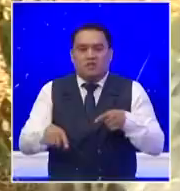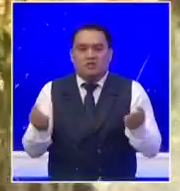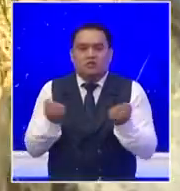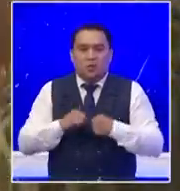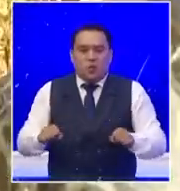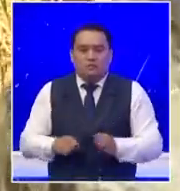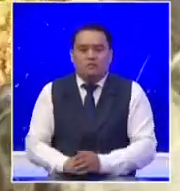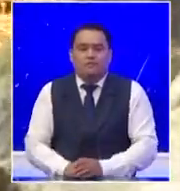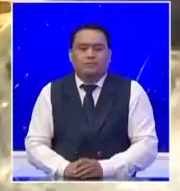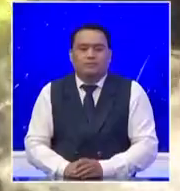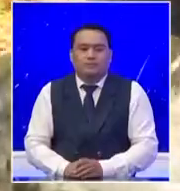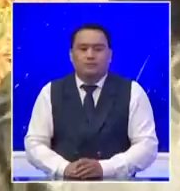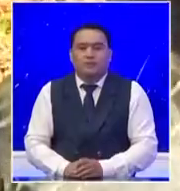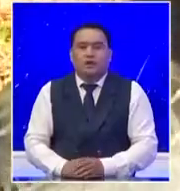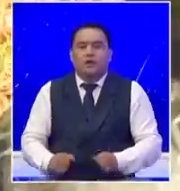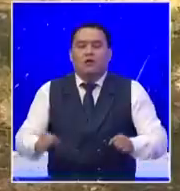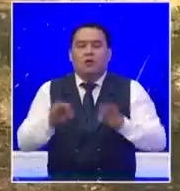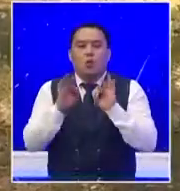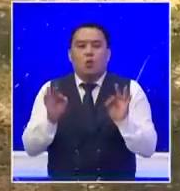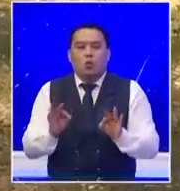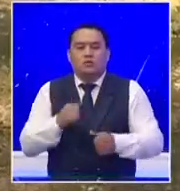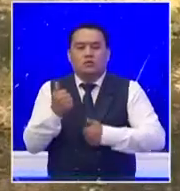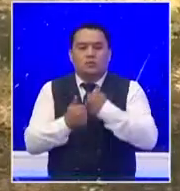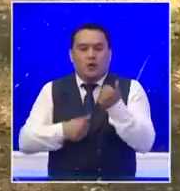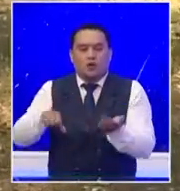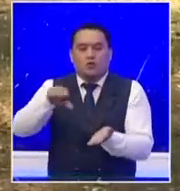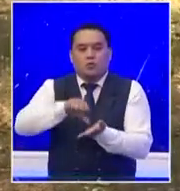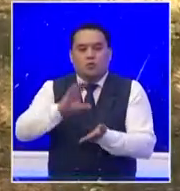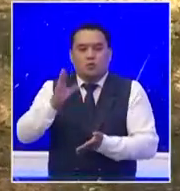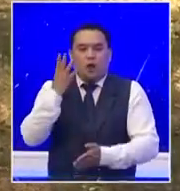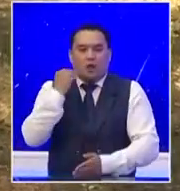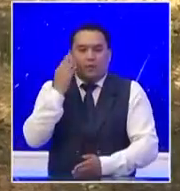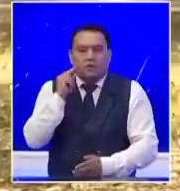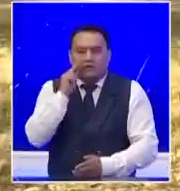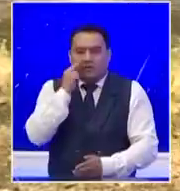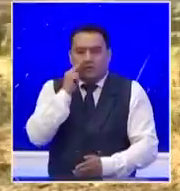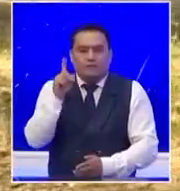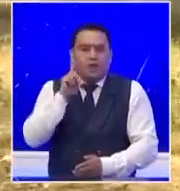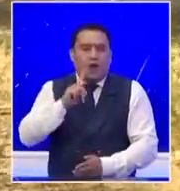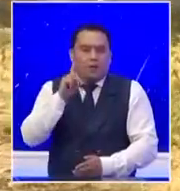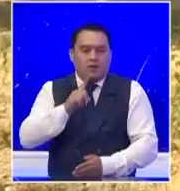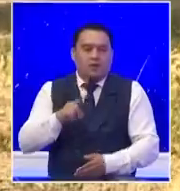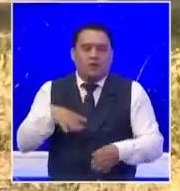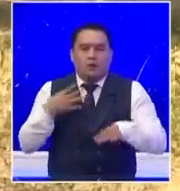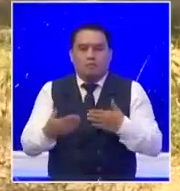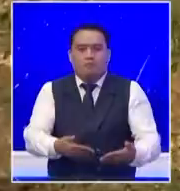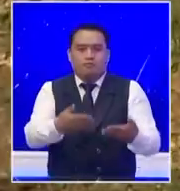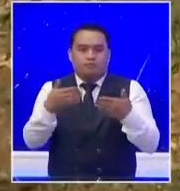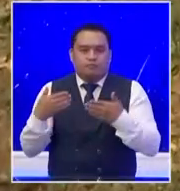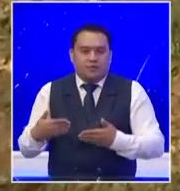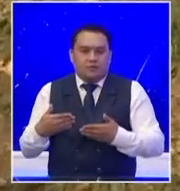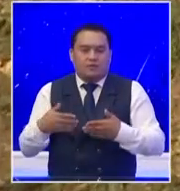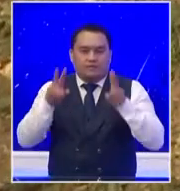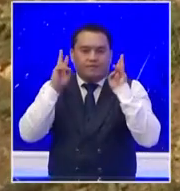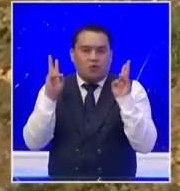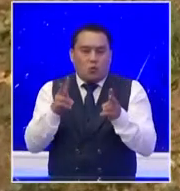делаем. Осенью этого года спортсмены планируют принять участие на республиканских стартах в Алматы и Шымкенте. Пока что эти соревнования перенесены на неопределенный срок.